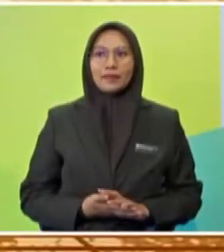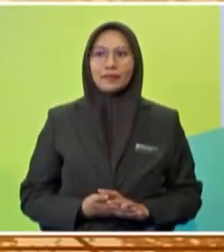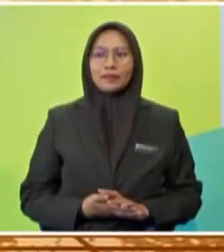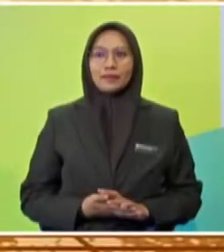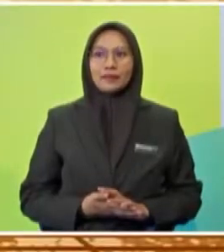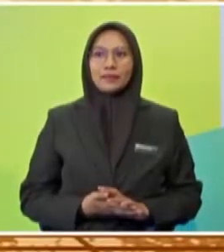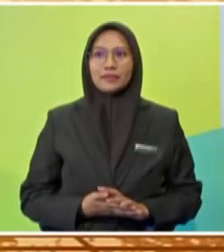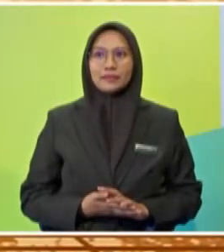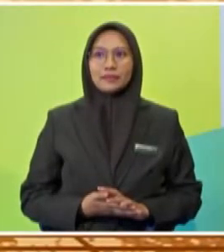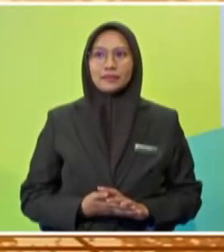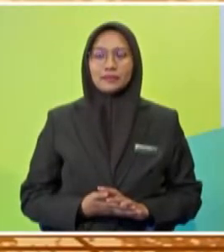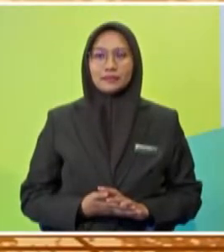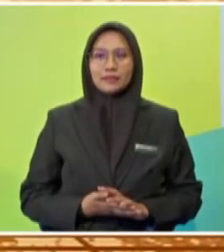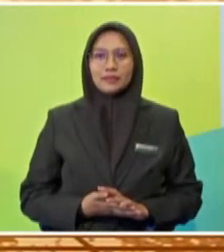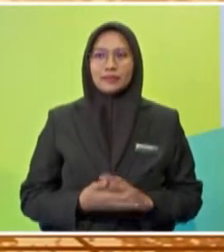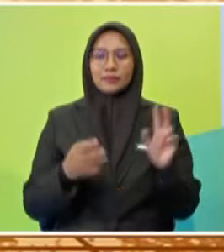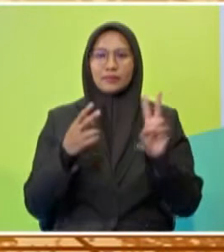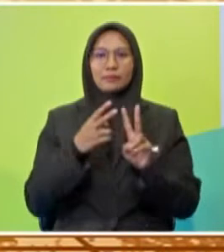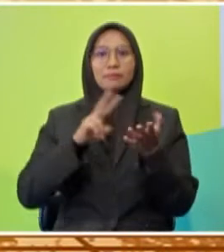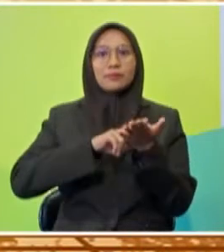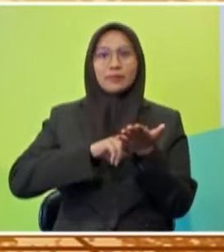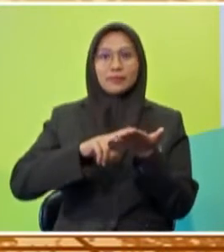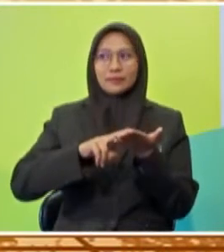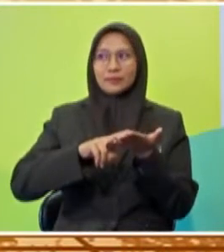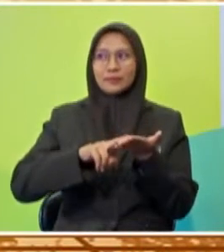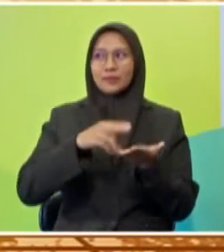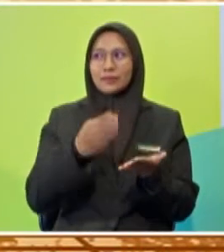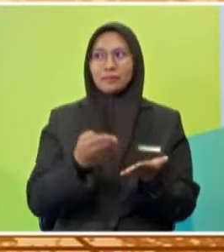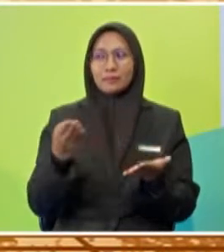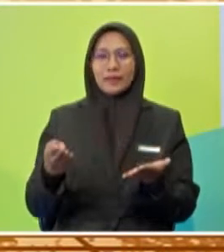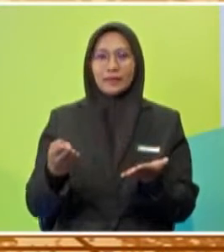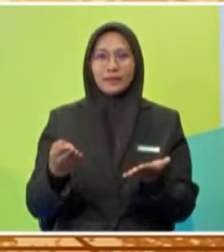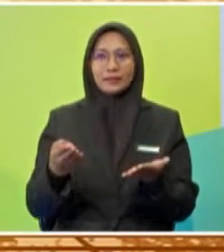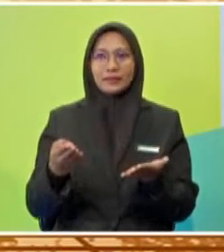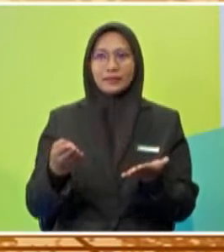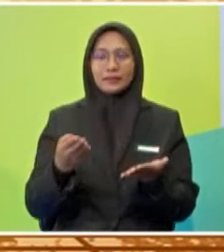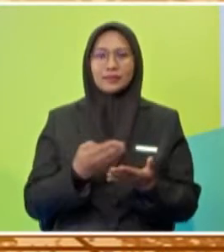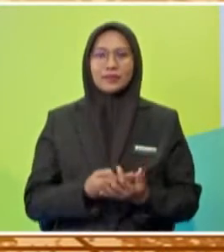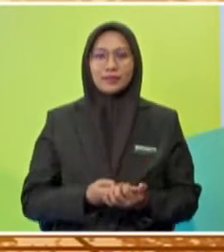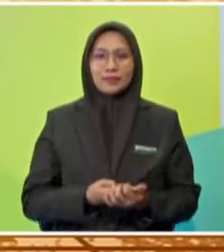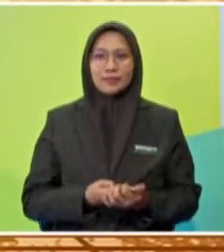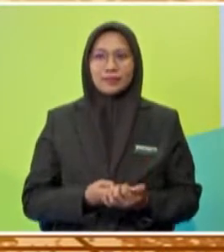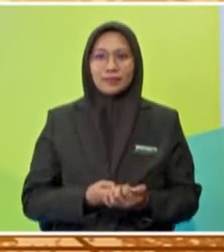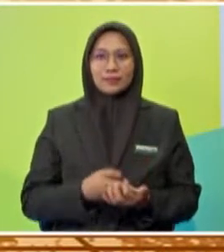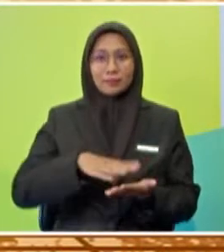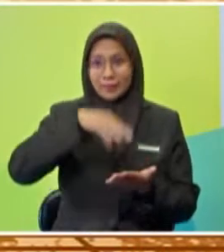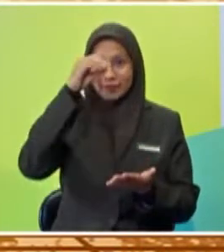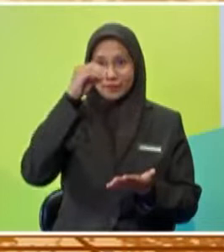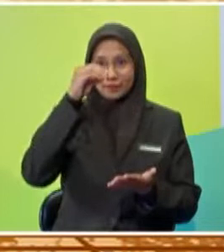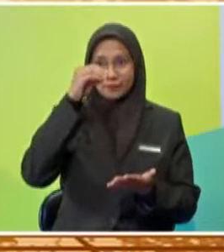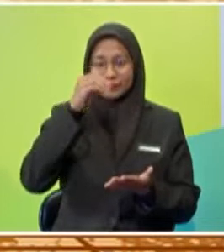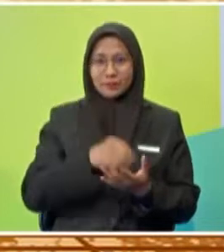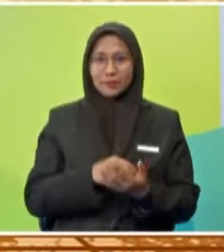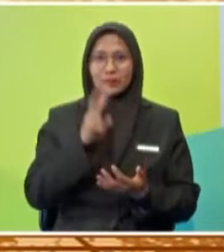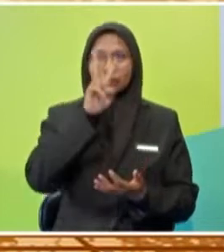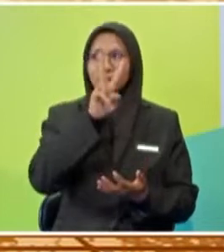pelbagai bahan prosa dan puisi secara mekanis. Seterusnya standard pembelajaran 2.1.1 membaca surat kiriman rasmi,